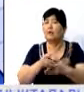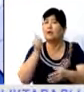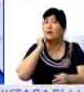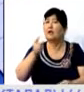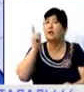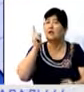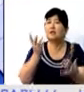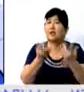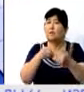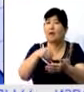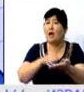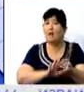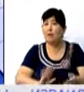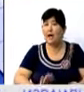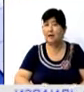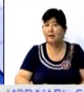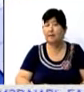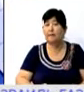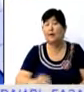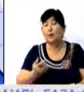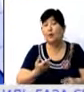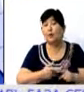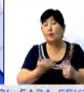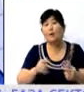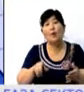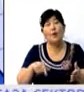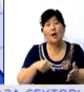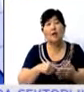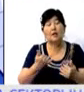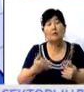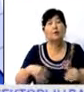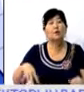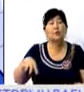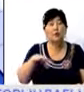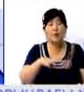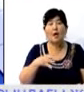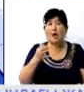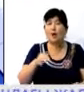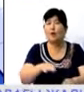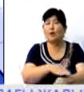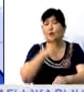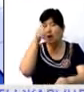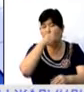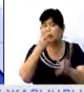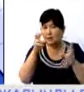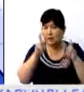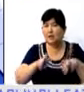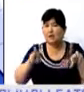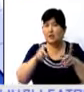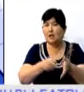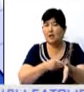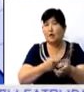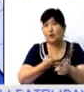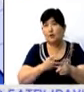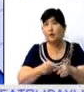көбісі есепке алынбаған. Ол деген сөз, мына қала бұның төңірегі әлі ұзақ жылдарға зерттелу керек. Сол